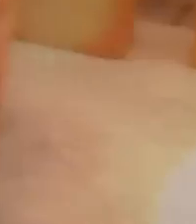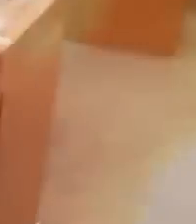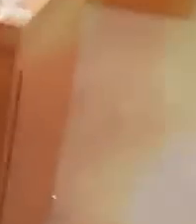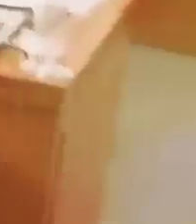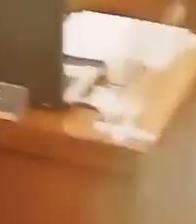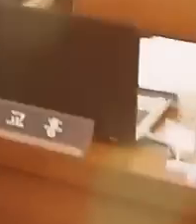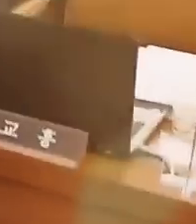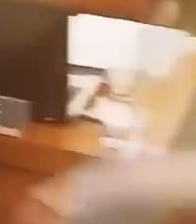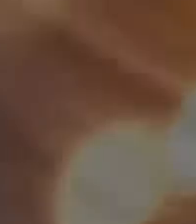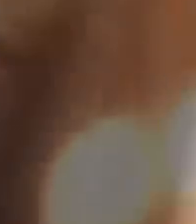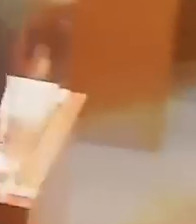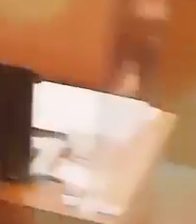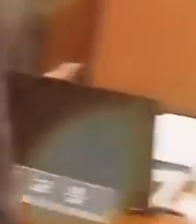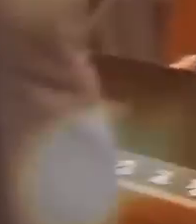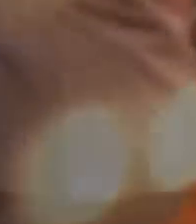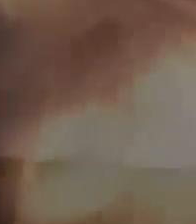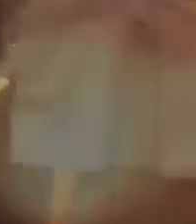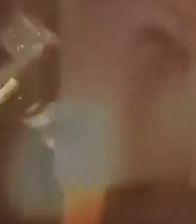카메라 뺄게요.